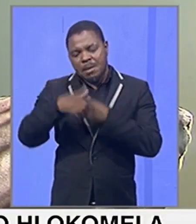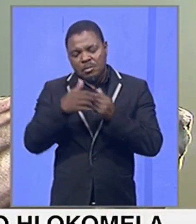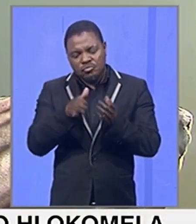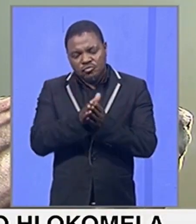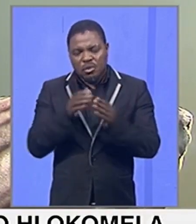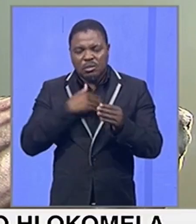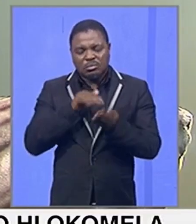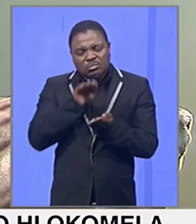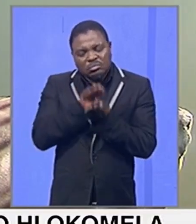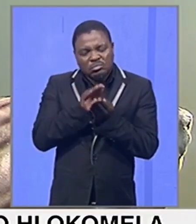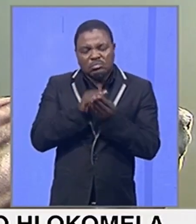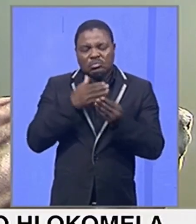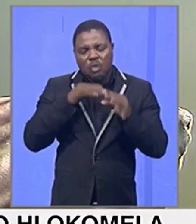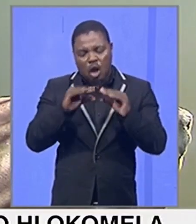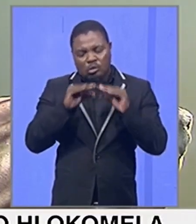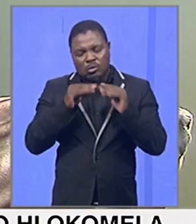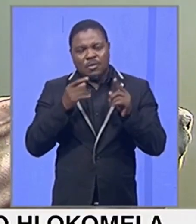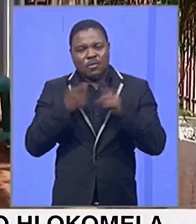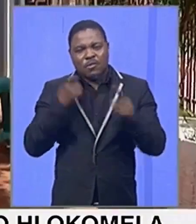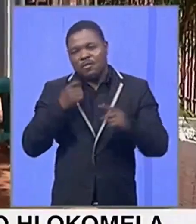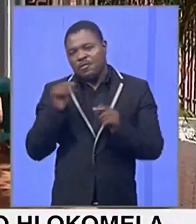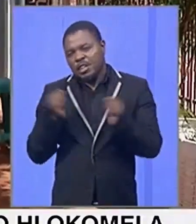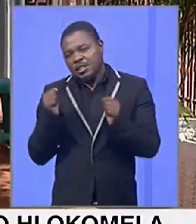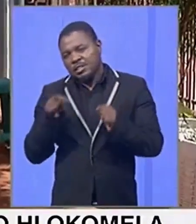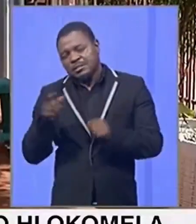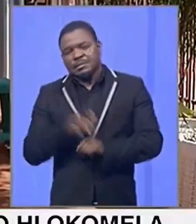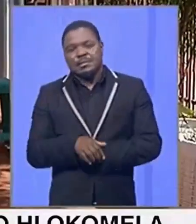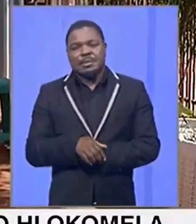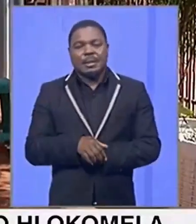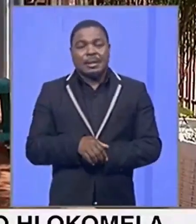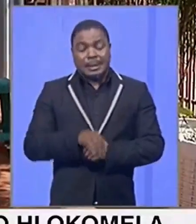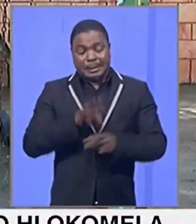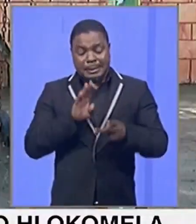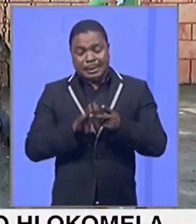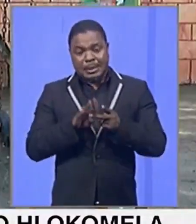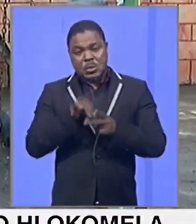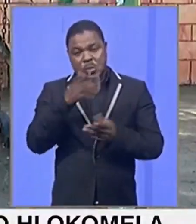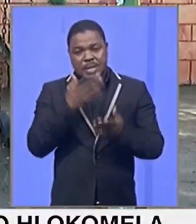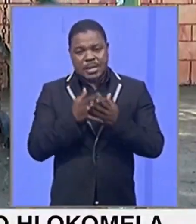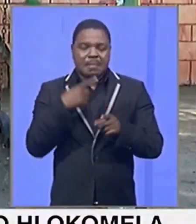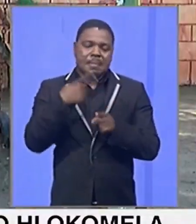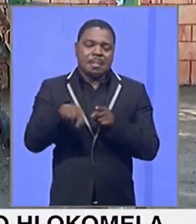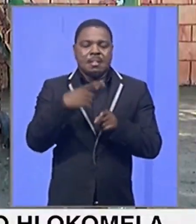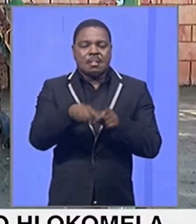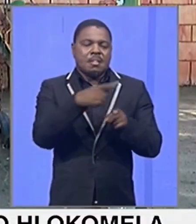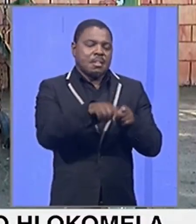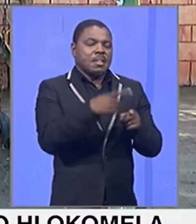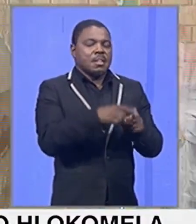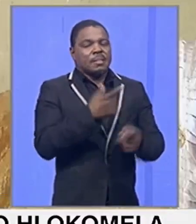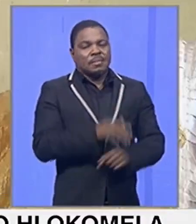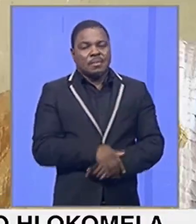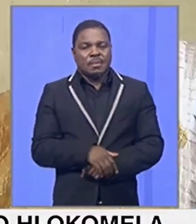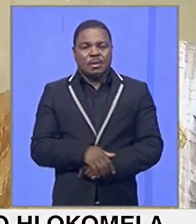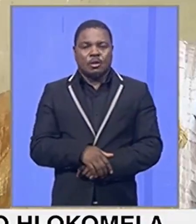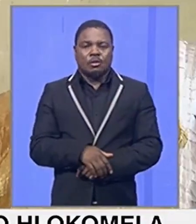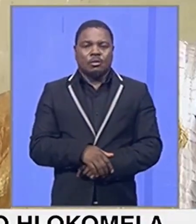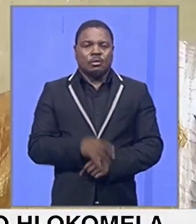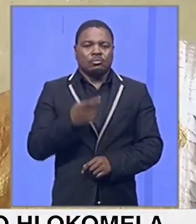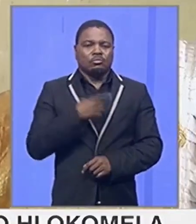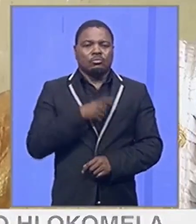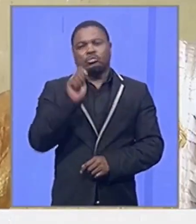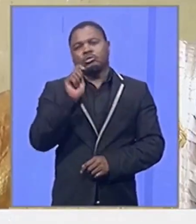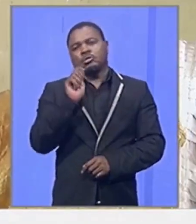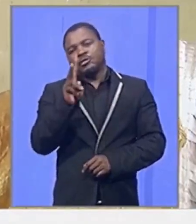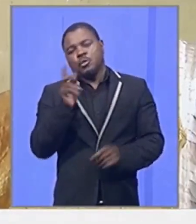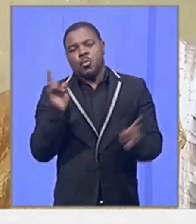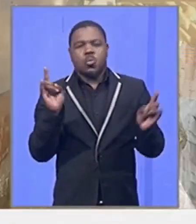me a sandwich, whatever I find in the fridge. Kgetho e nngwe ke go ithabiša ka dipapadi. Just chilling, watching